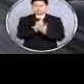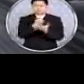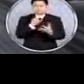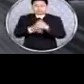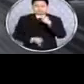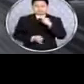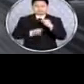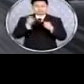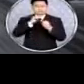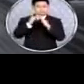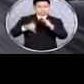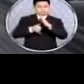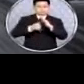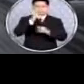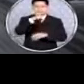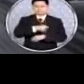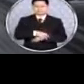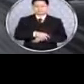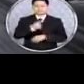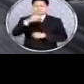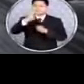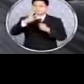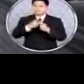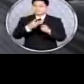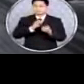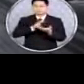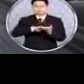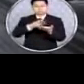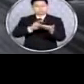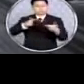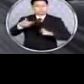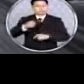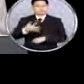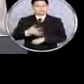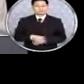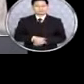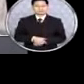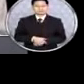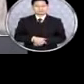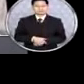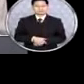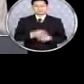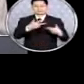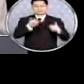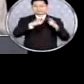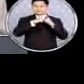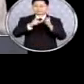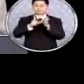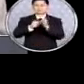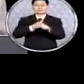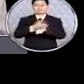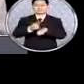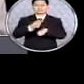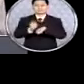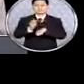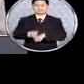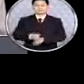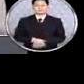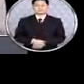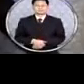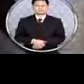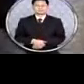线，不能做宅男总统，请问这三年多为什么会有这么大的变化？ 请蔡英文女士回答，时间